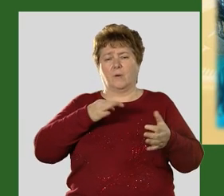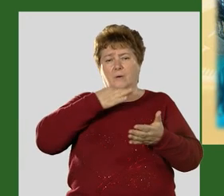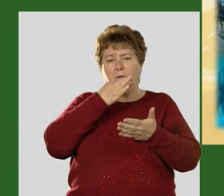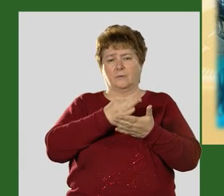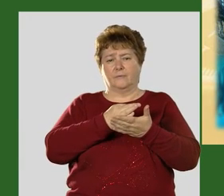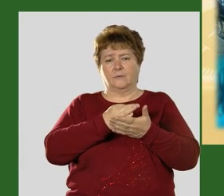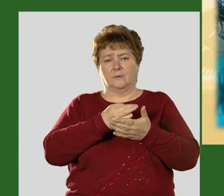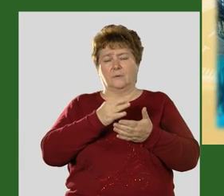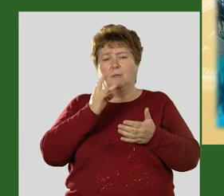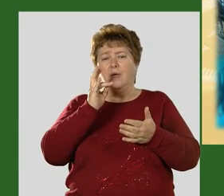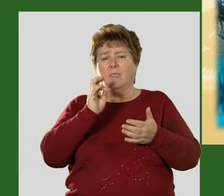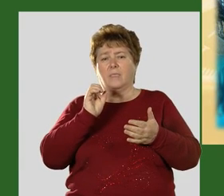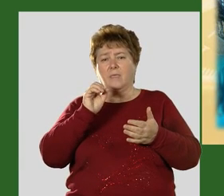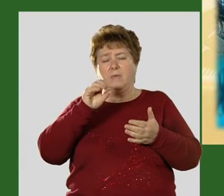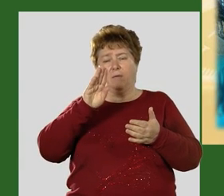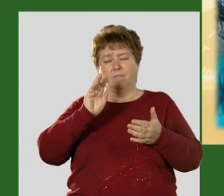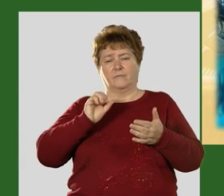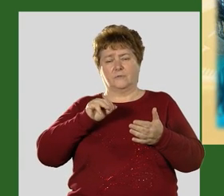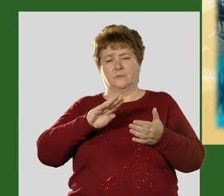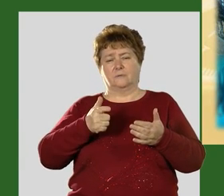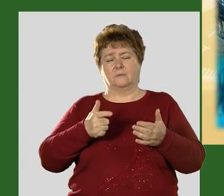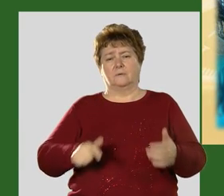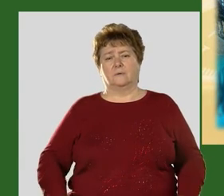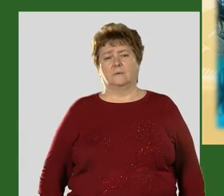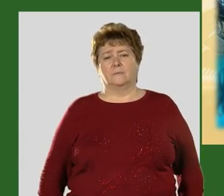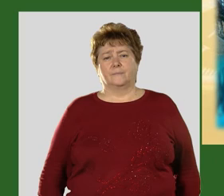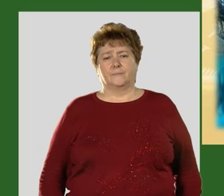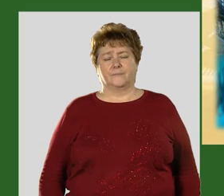Правильный ответ – нефть.